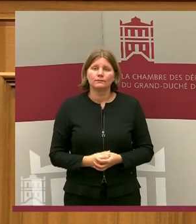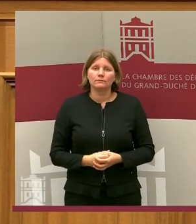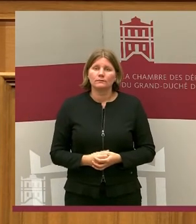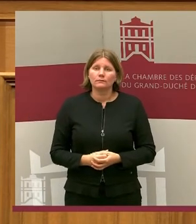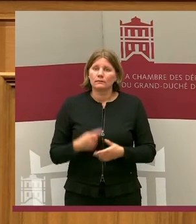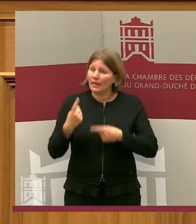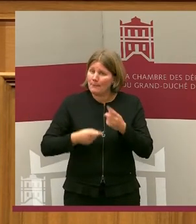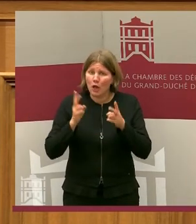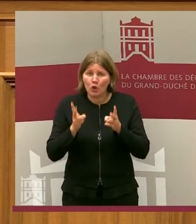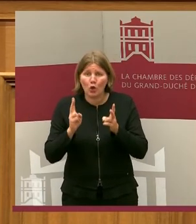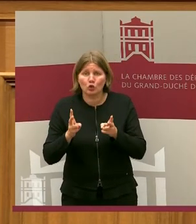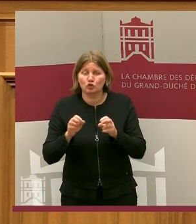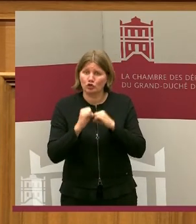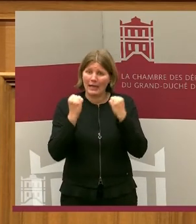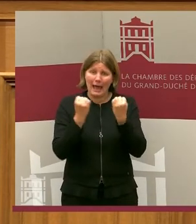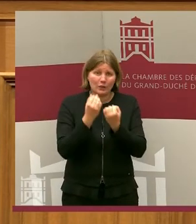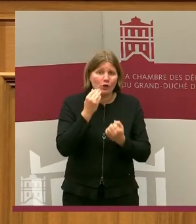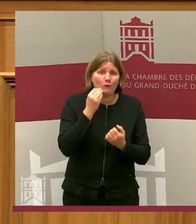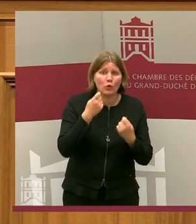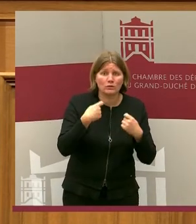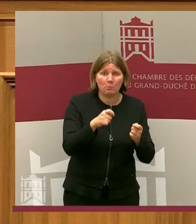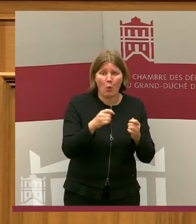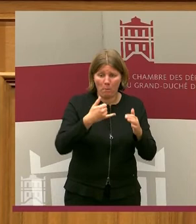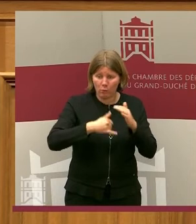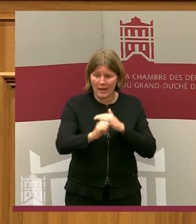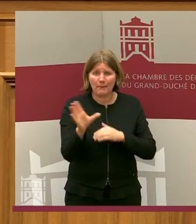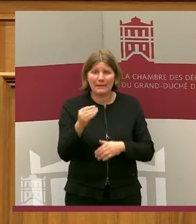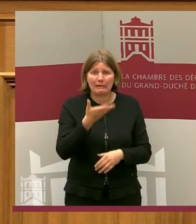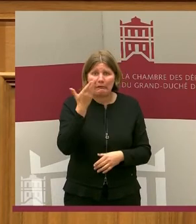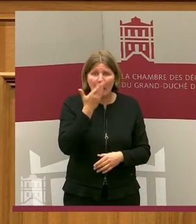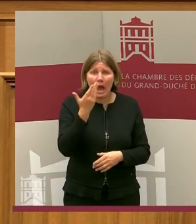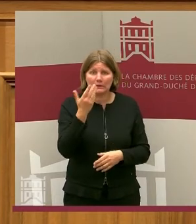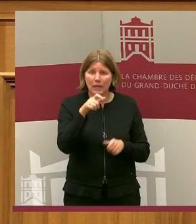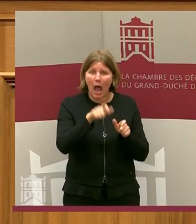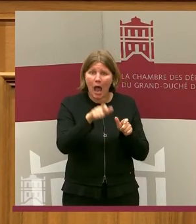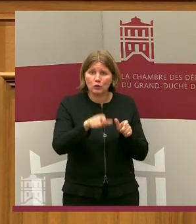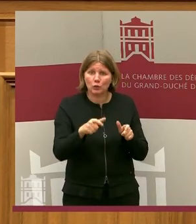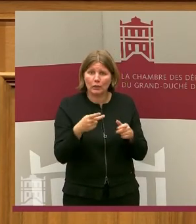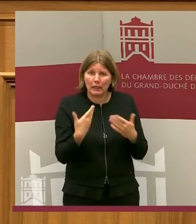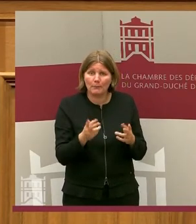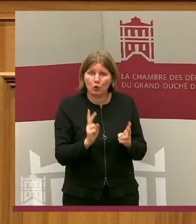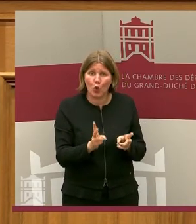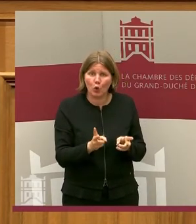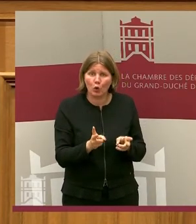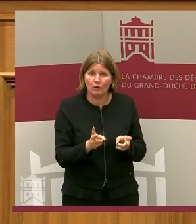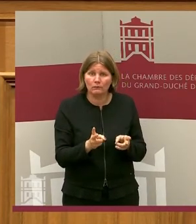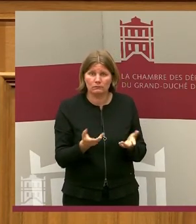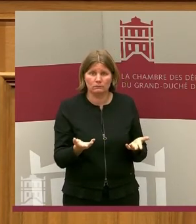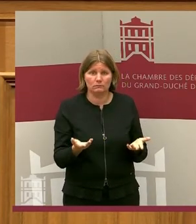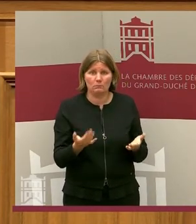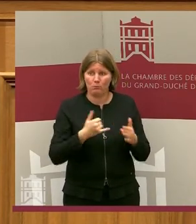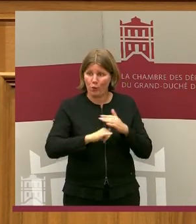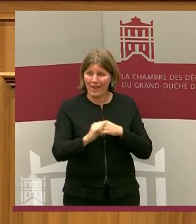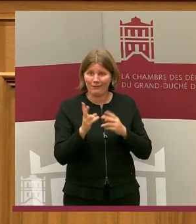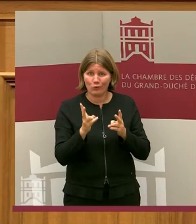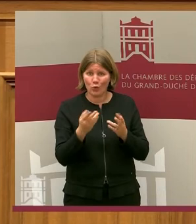immer Projekte am Bau, die mit Gas hetzen. Herr Präsident, wir wünschen uns für uns alle eine